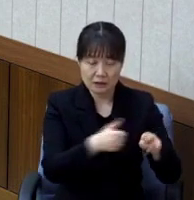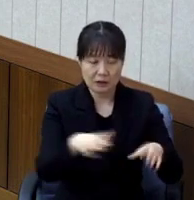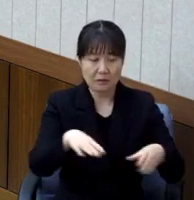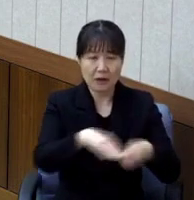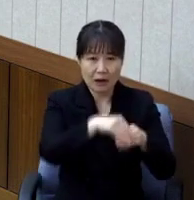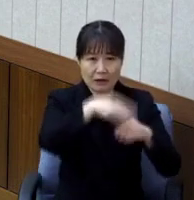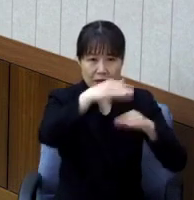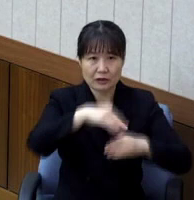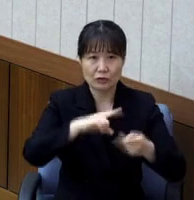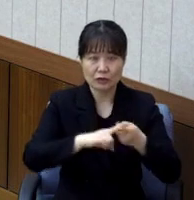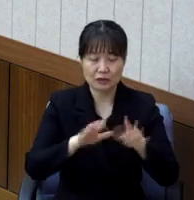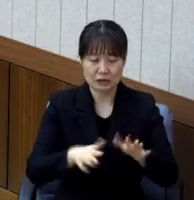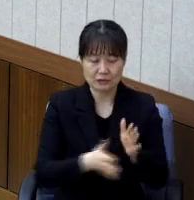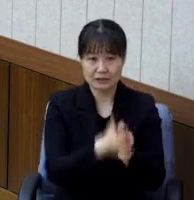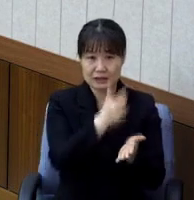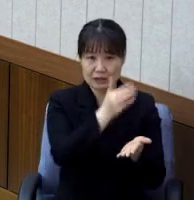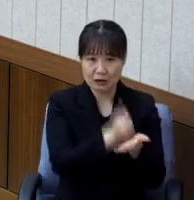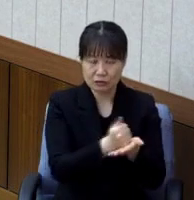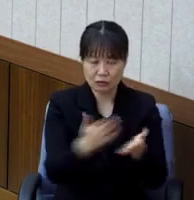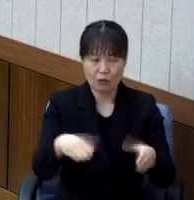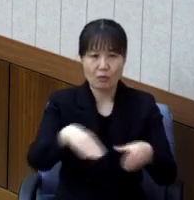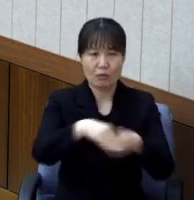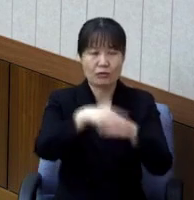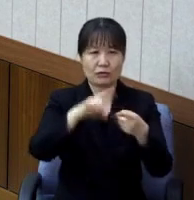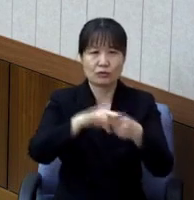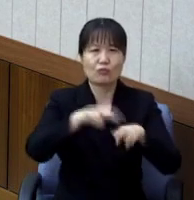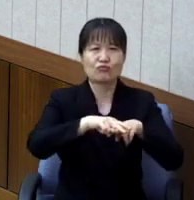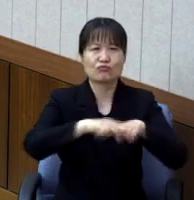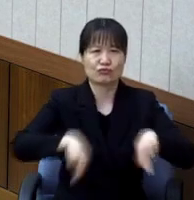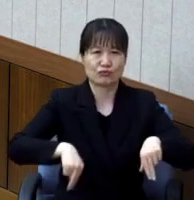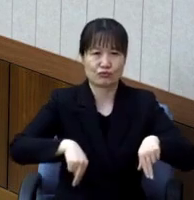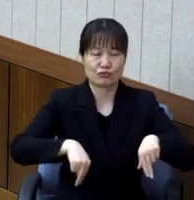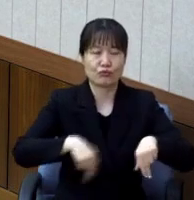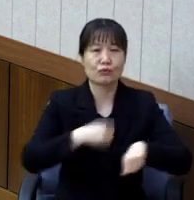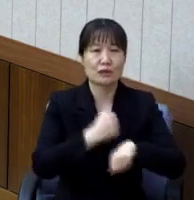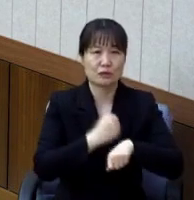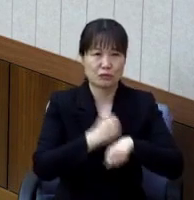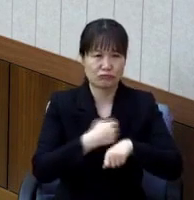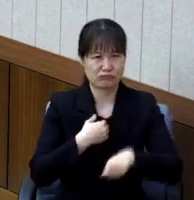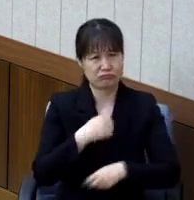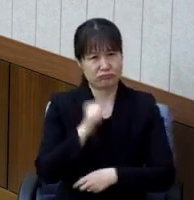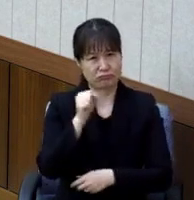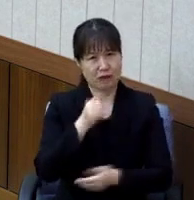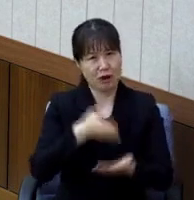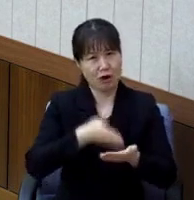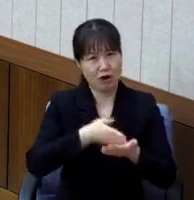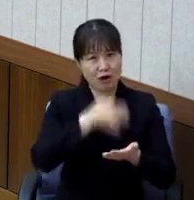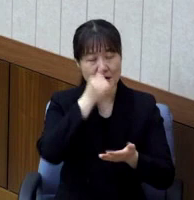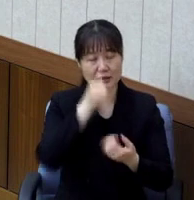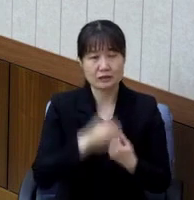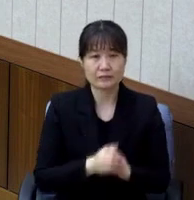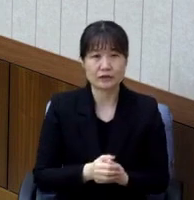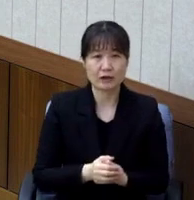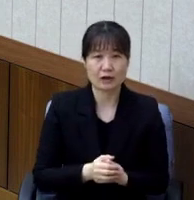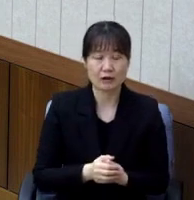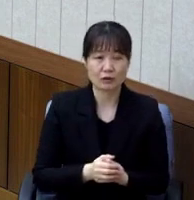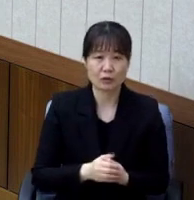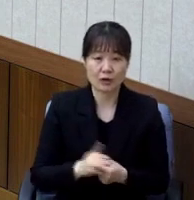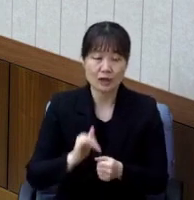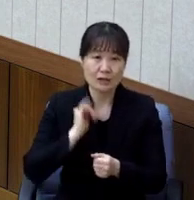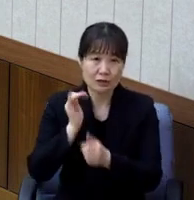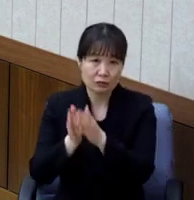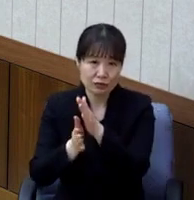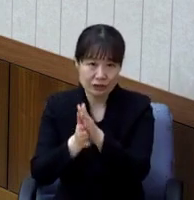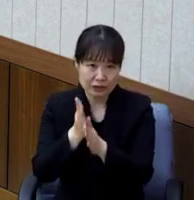대해서 현 김동구 시장은 협약은 무효라고 주장했습니다 결국 2023년 6월 의정부시와 노원구는